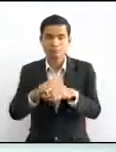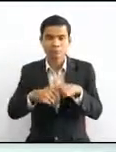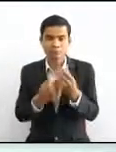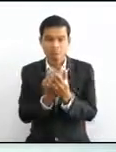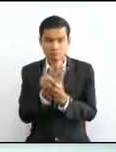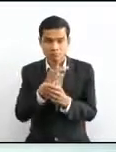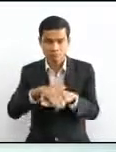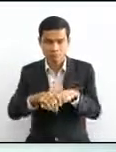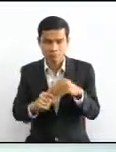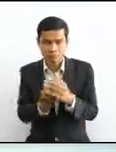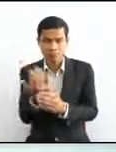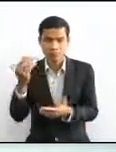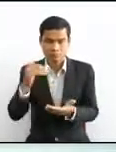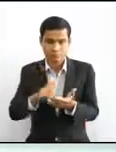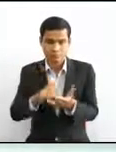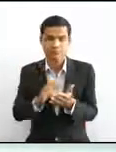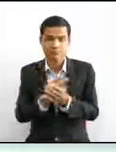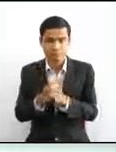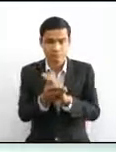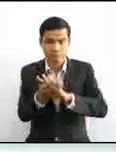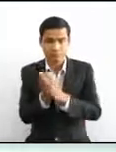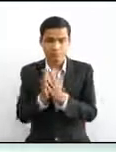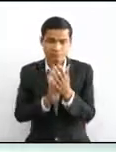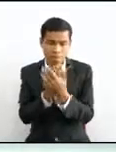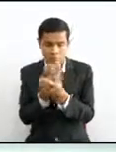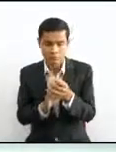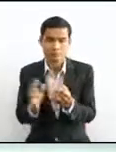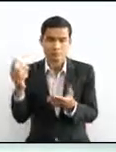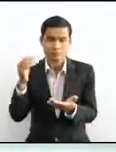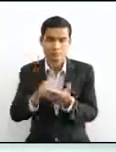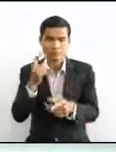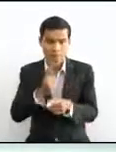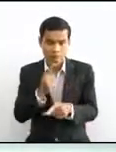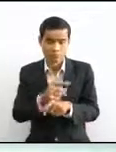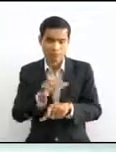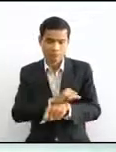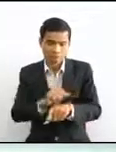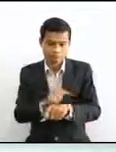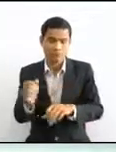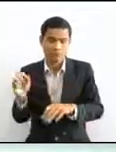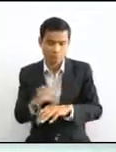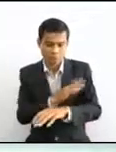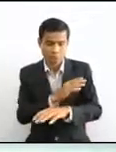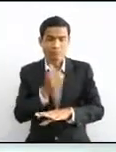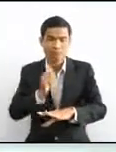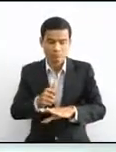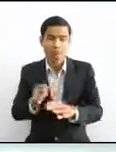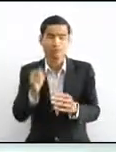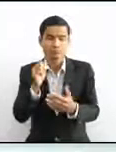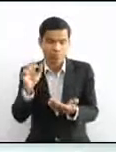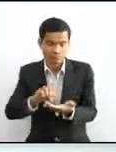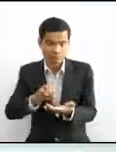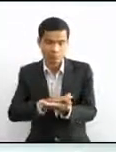ạt đáy ở bàn dương ở bàn nhận nhuốc chà ở bàn trầm trời chia môi sợ bú chế rư có áo à có chế